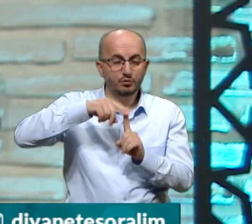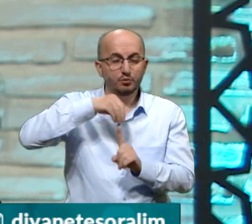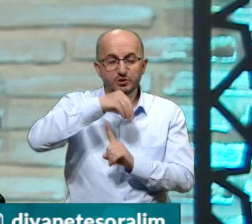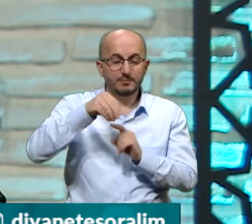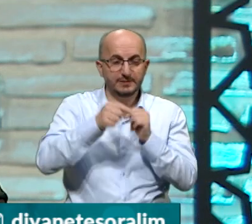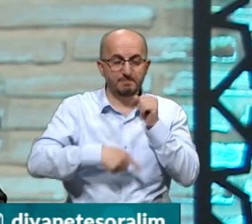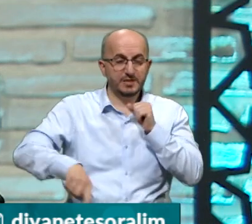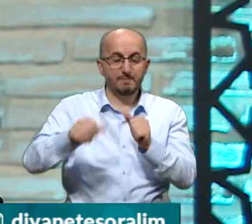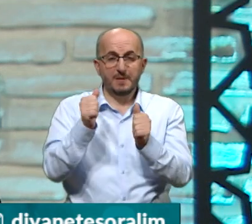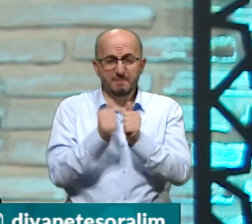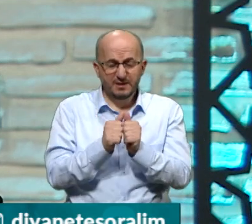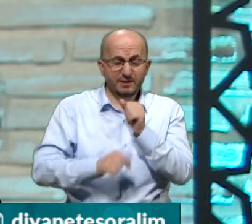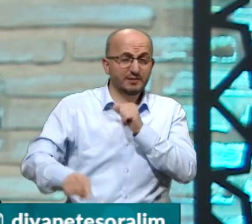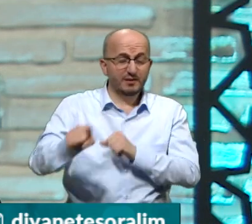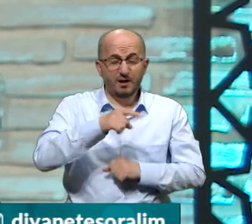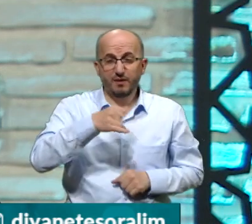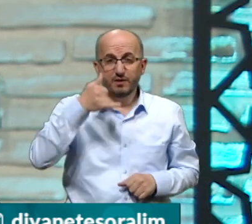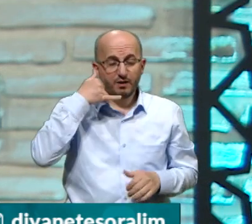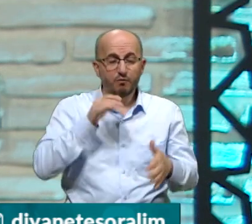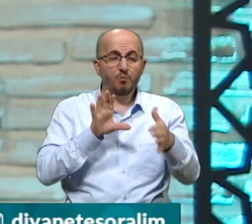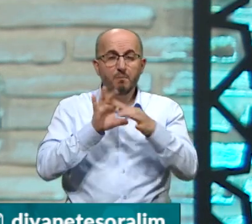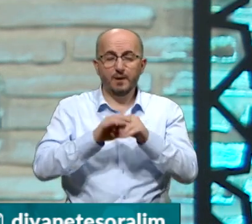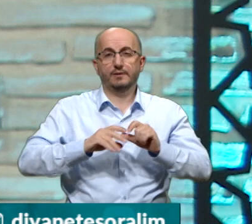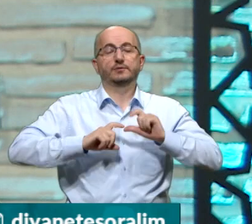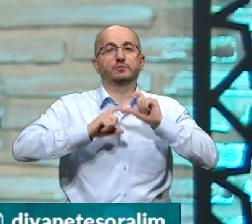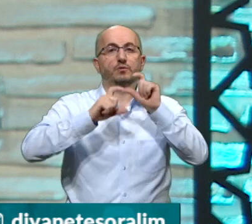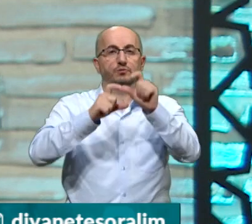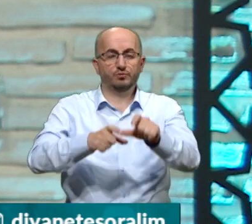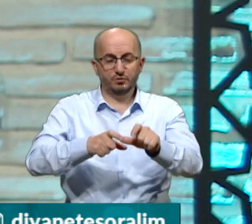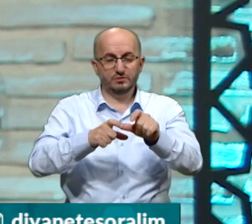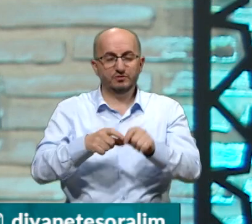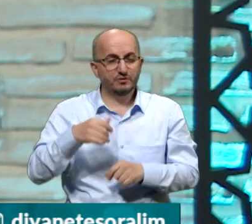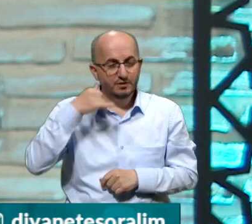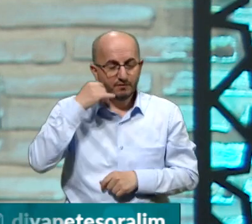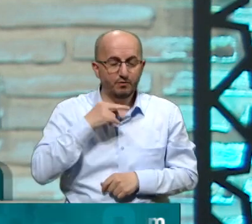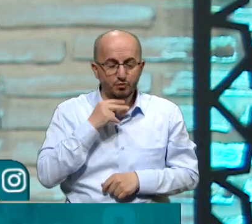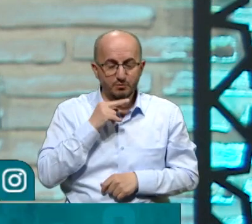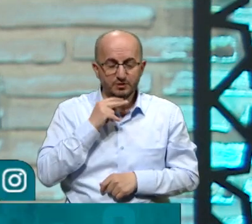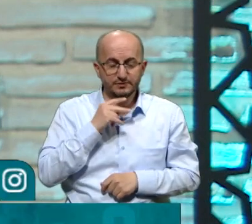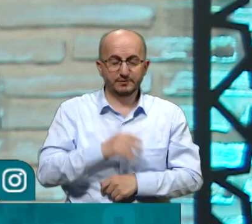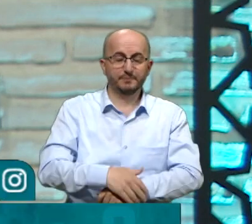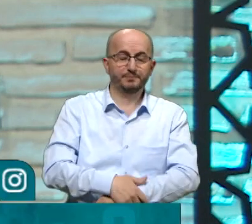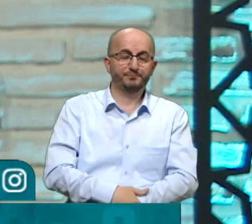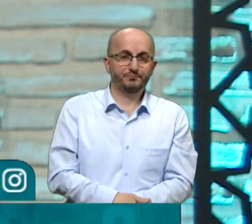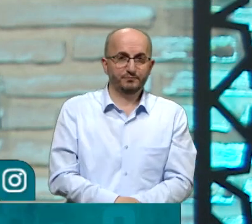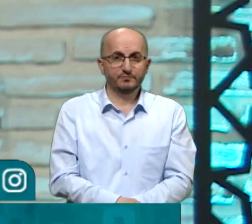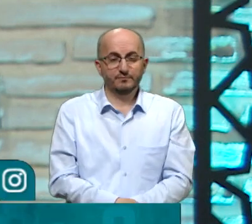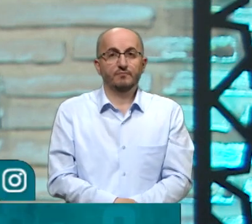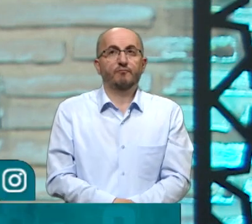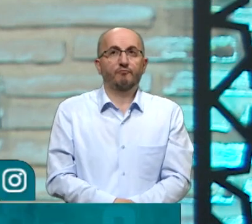Sizler de telefon bağlantısıyla sorularınızı Tahir hocamıza sorabilirsiniz 0312 alan koduyla 294/4